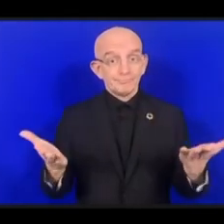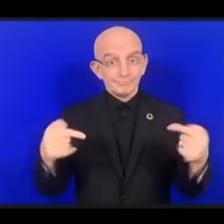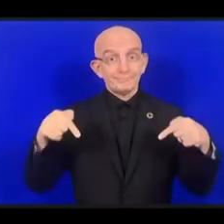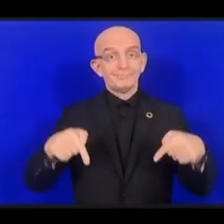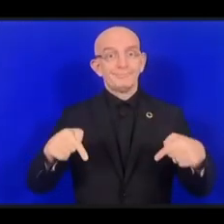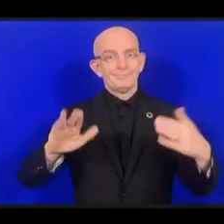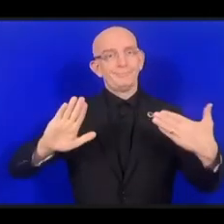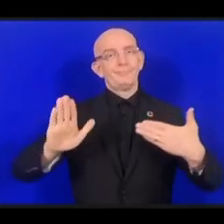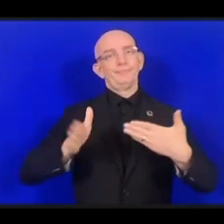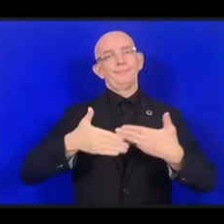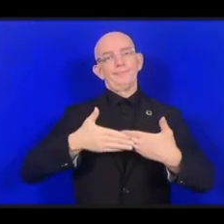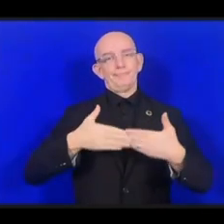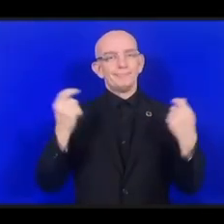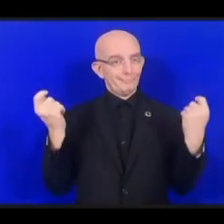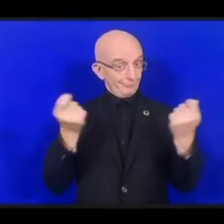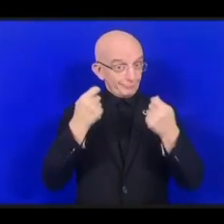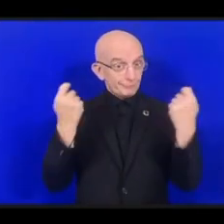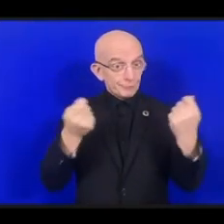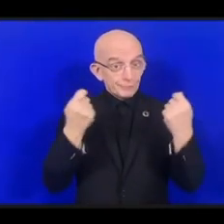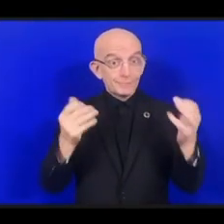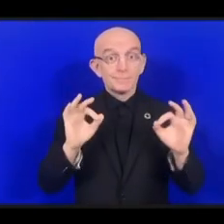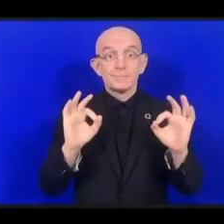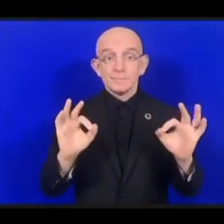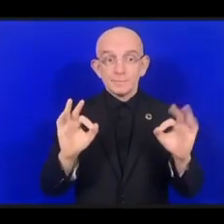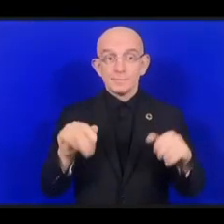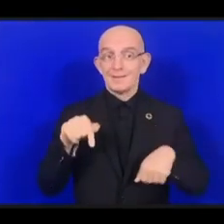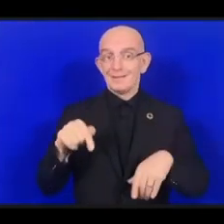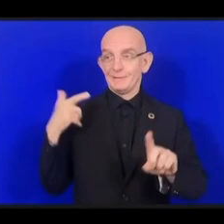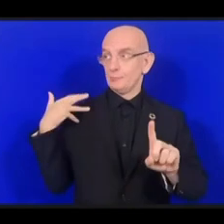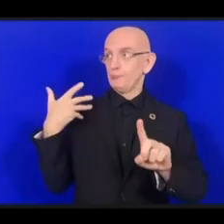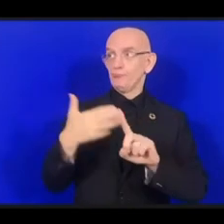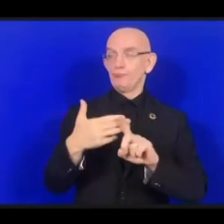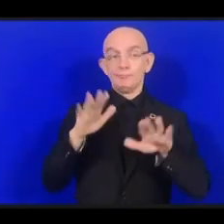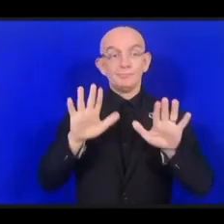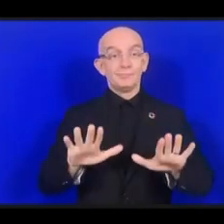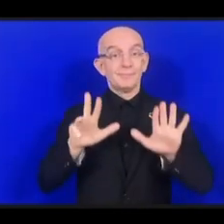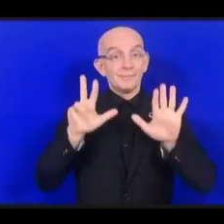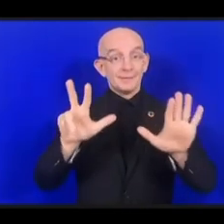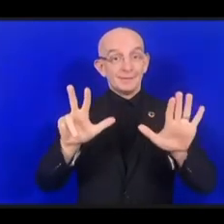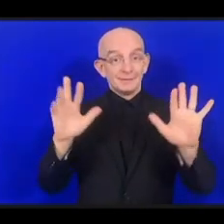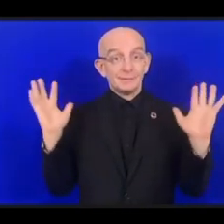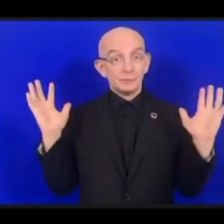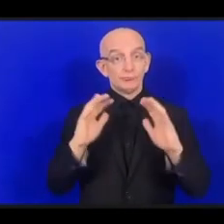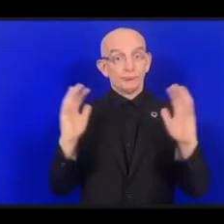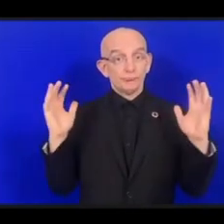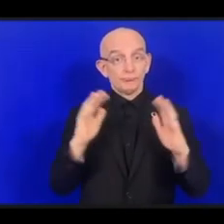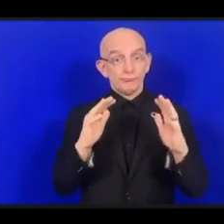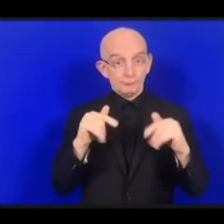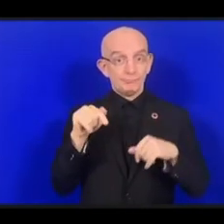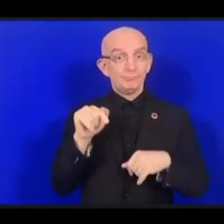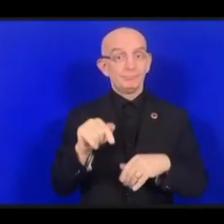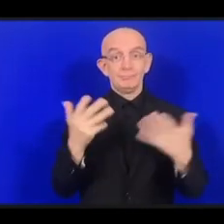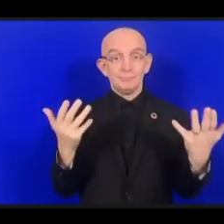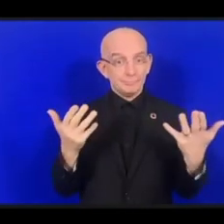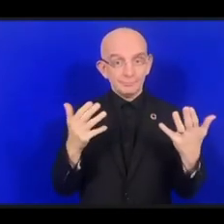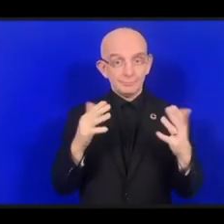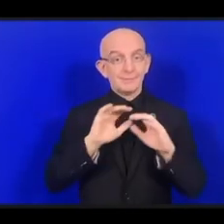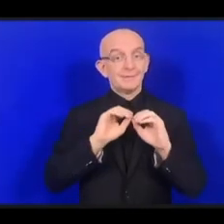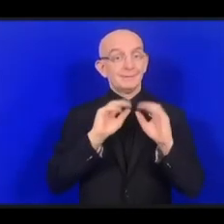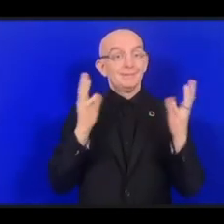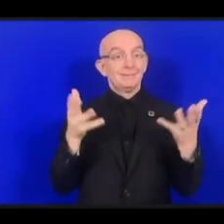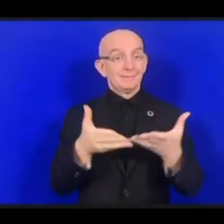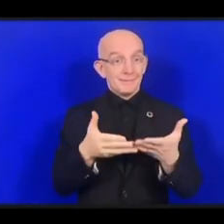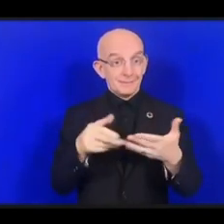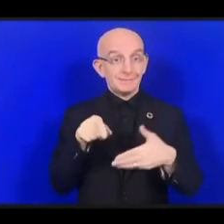clôture du du FGI je m'appelle RCA et j'ai l'honneur d'être maîtresse de